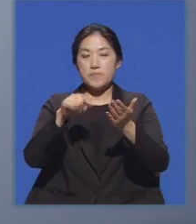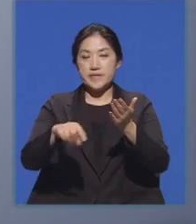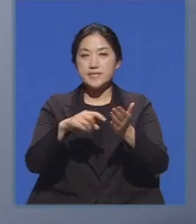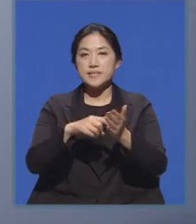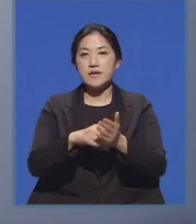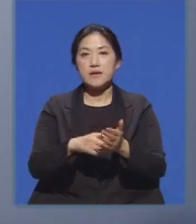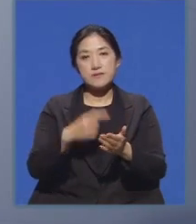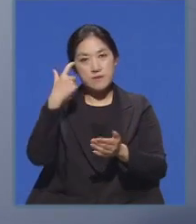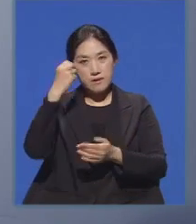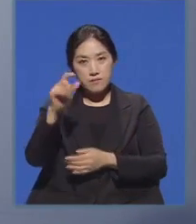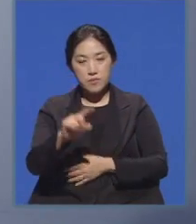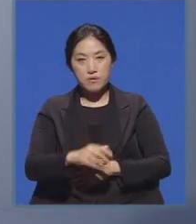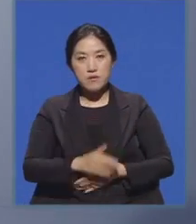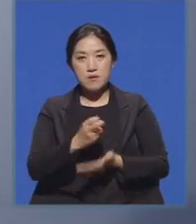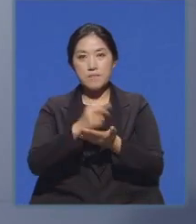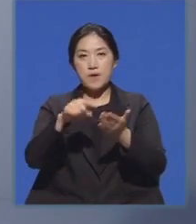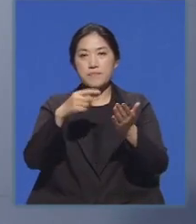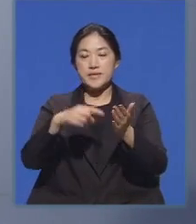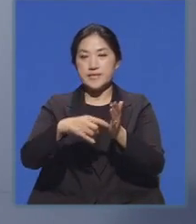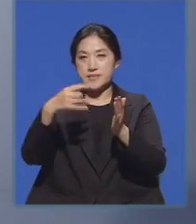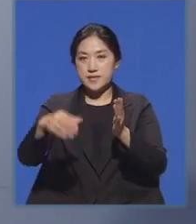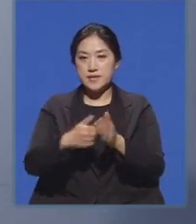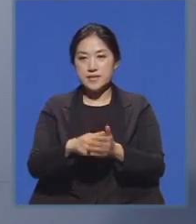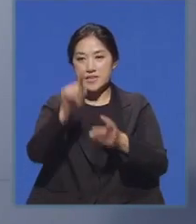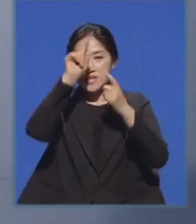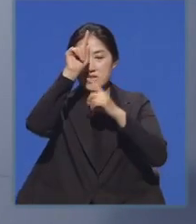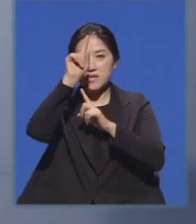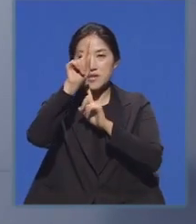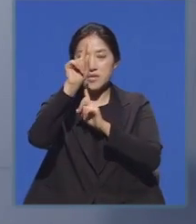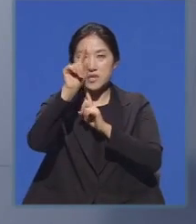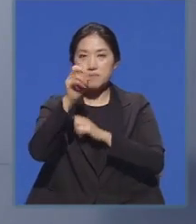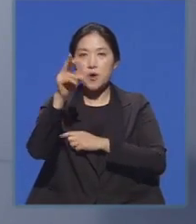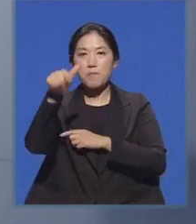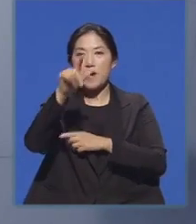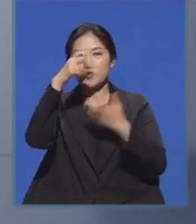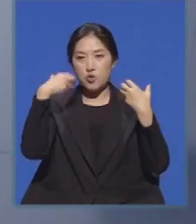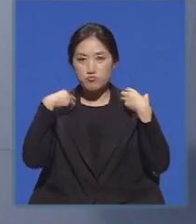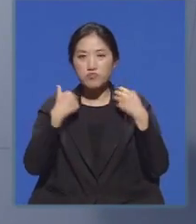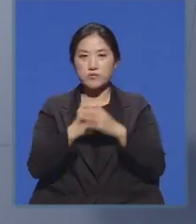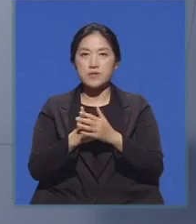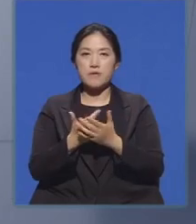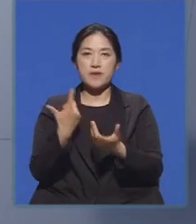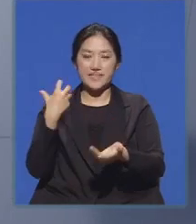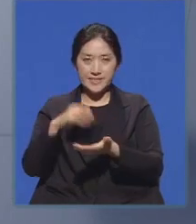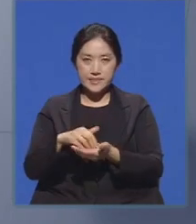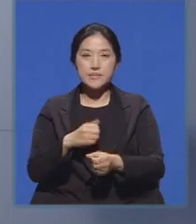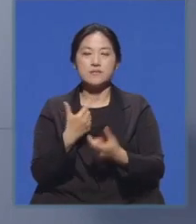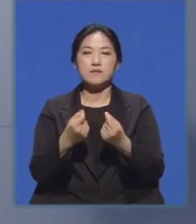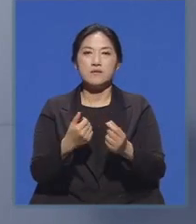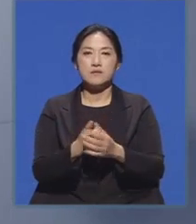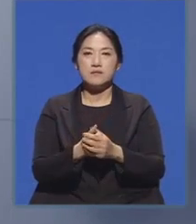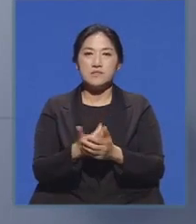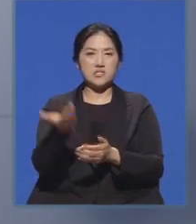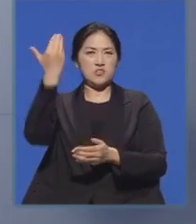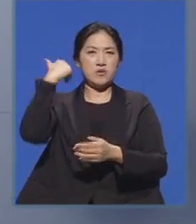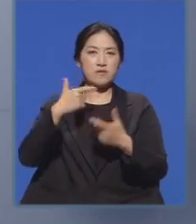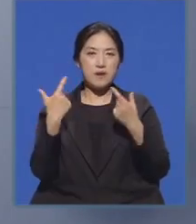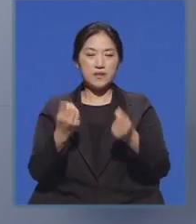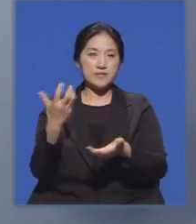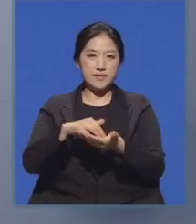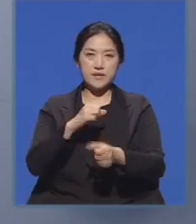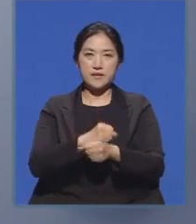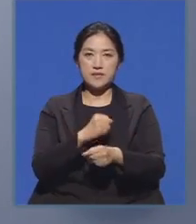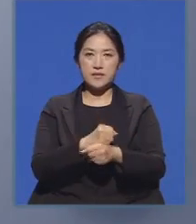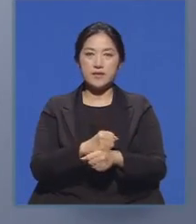어떻게 생각하십니까? 법인세는 이명박 정부 이전의 수준으로 명목 법인세율 25%로 올리겠습니다.